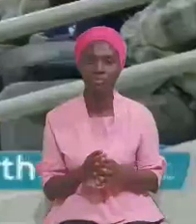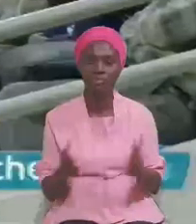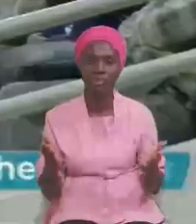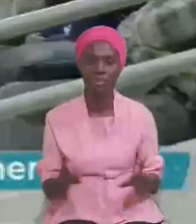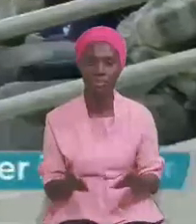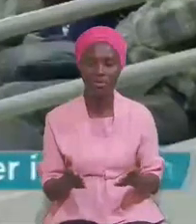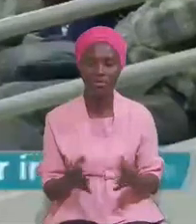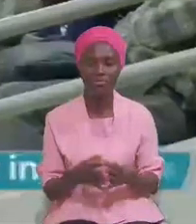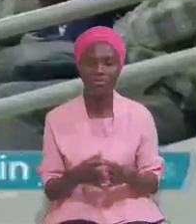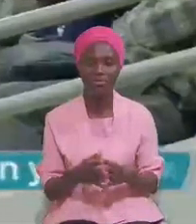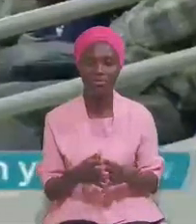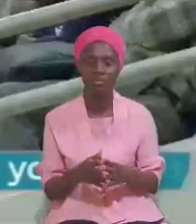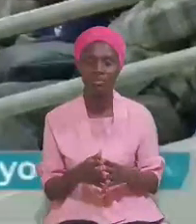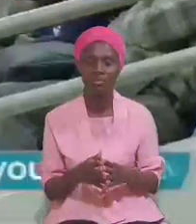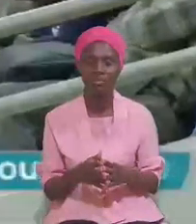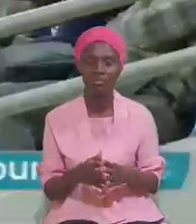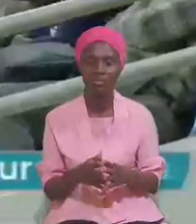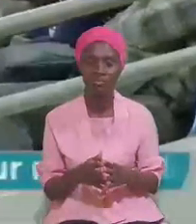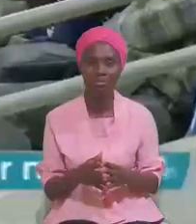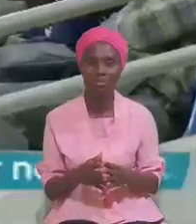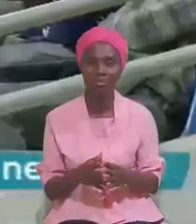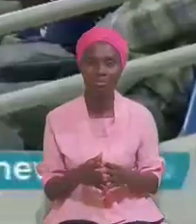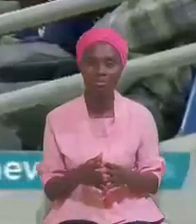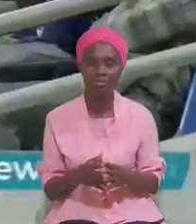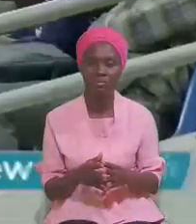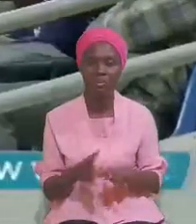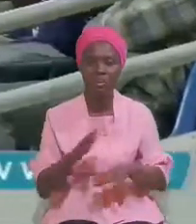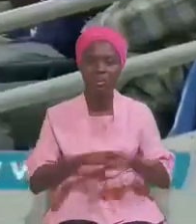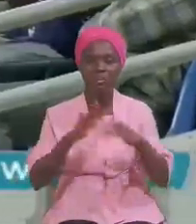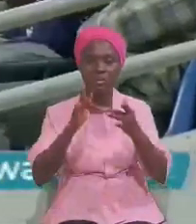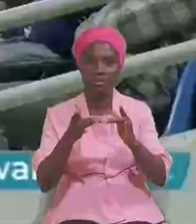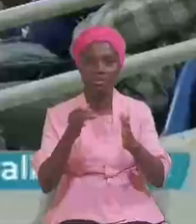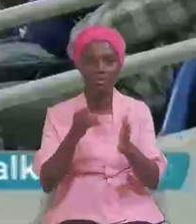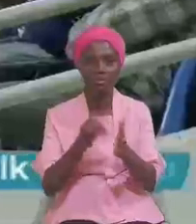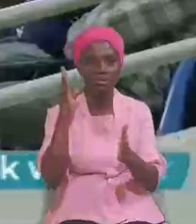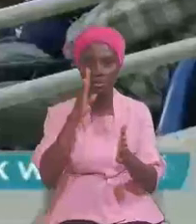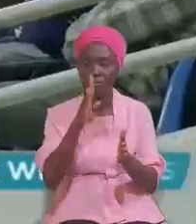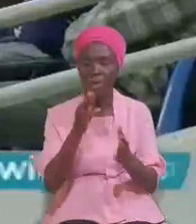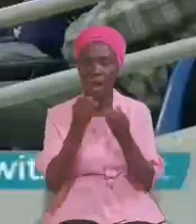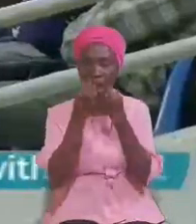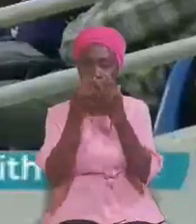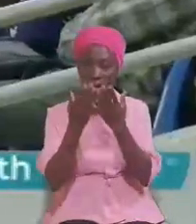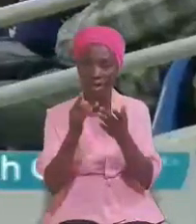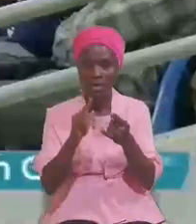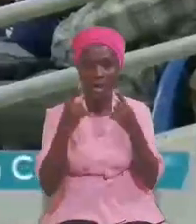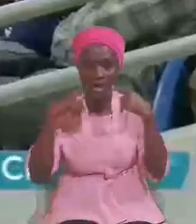Il y aura un rallye des convertis dont la date vous sera encore